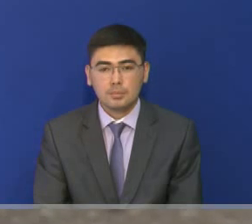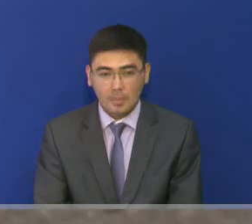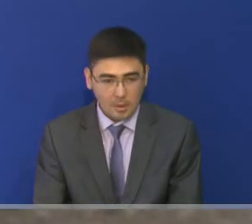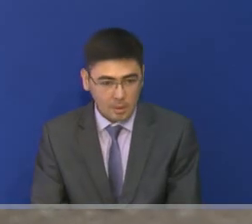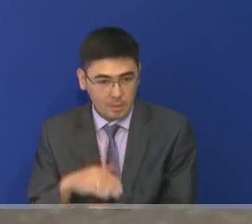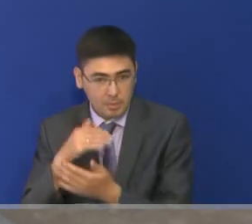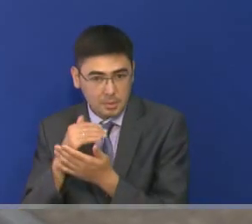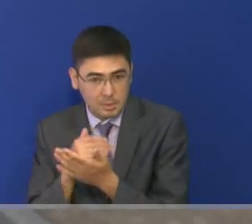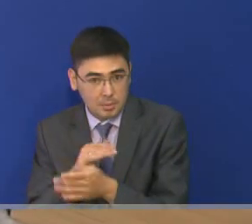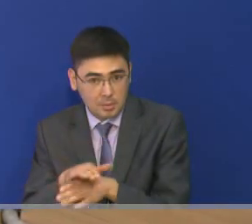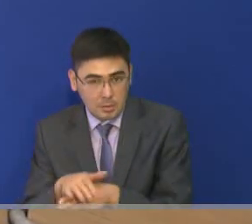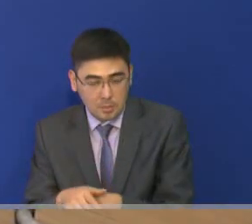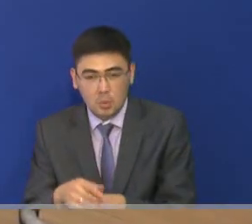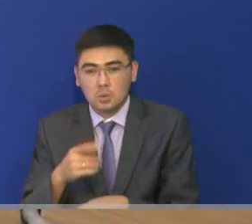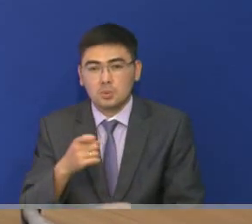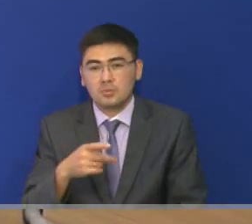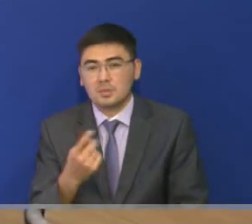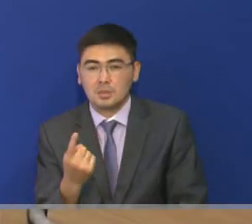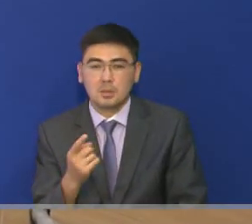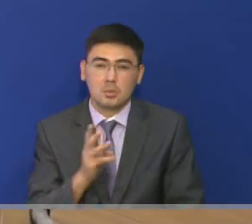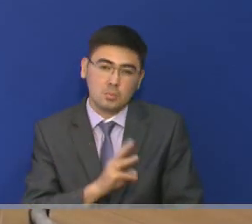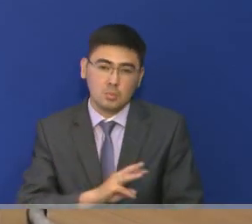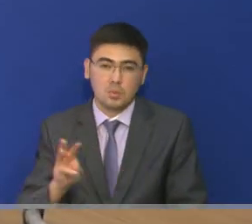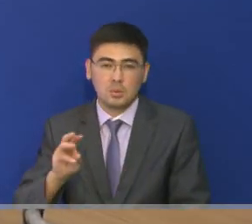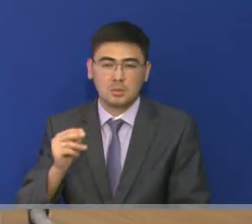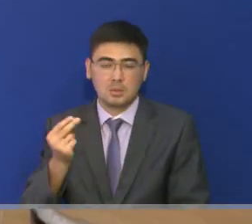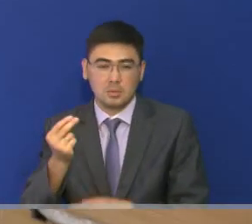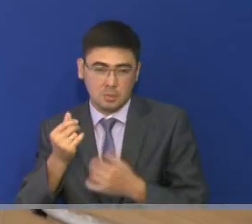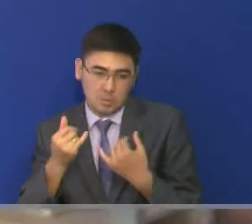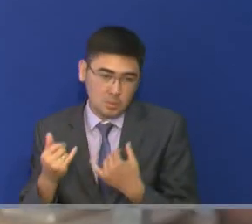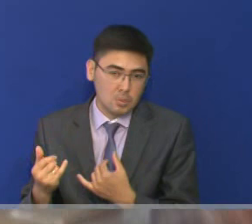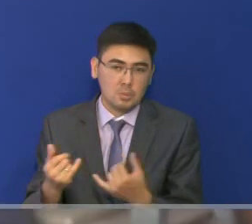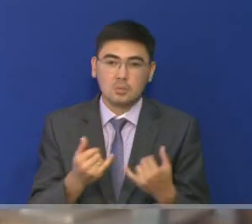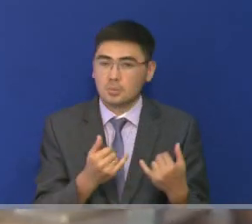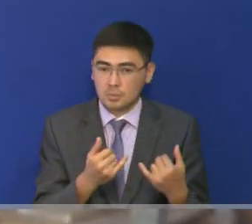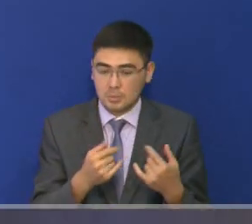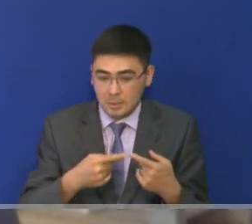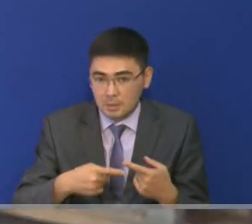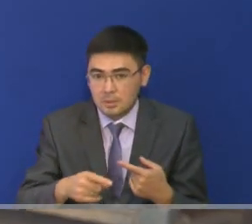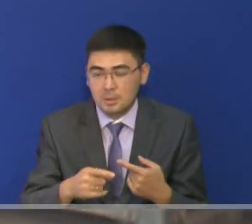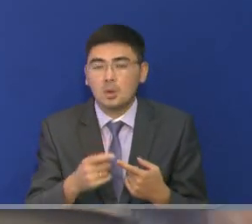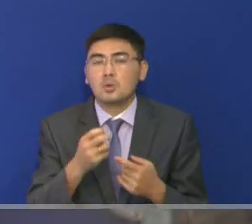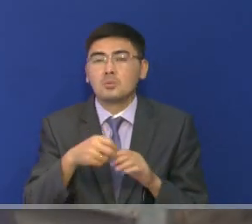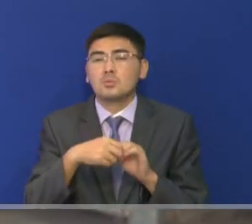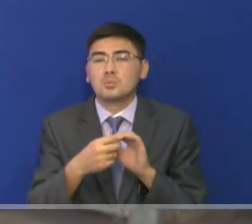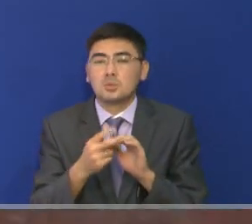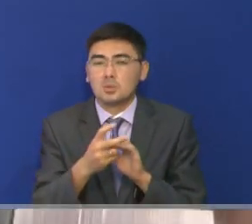іске асыруға мемлекеттен 121 миллион теңге бөлінген. Жоспар бойынша ағымдағы жылы 218 адамға